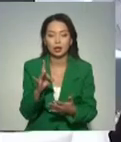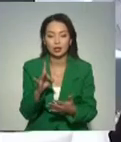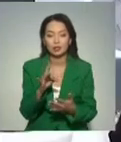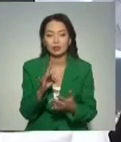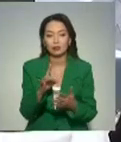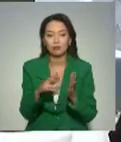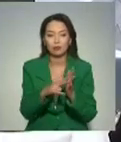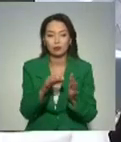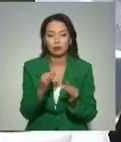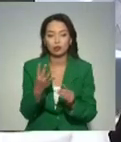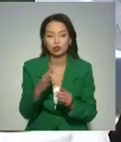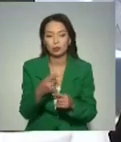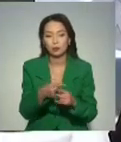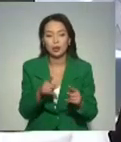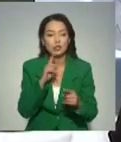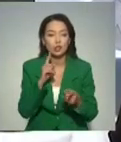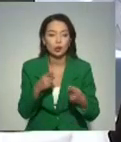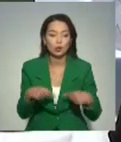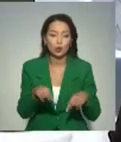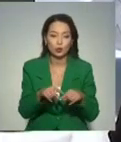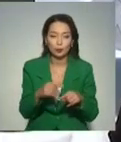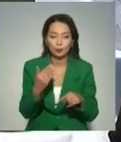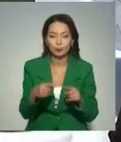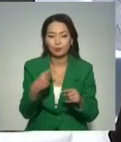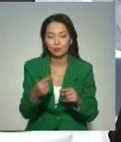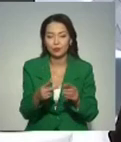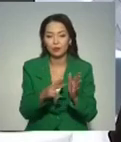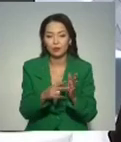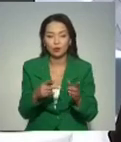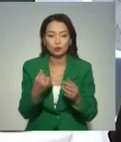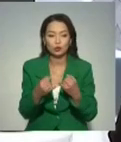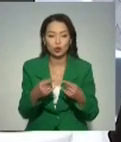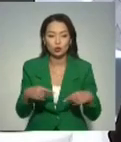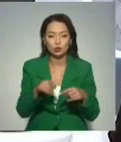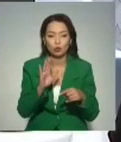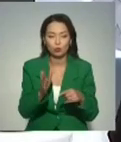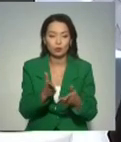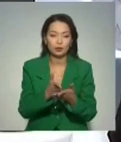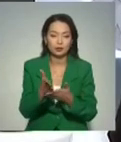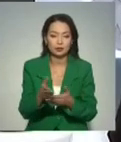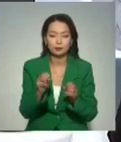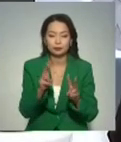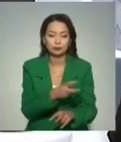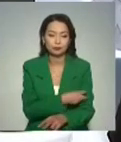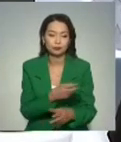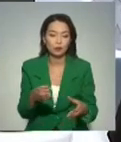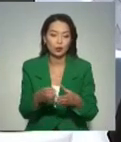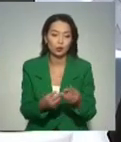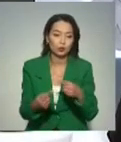при расположении региона в зеленой зоне. При переходе региона в желтую зону будут приняты меры, направленные на разграничение коллективов друг с другом.